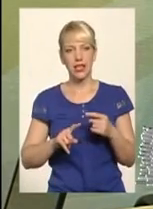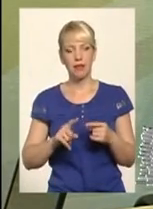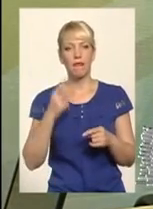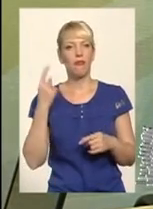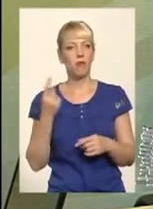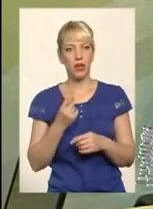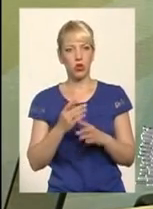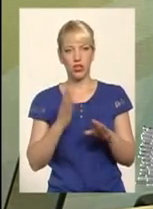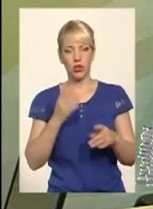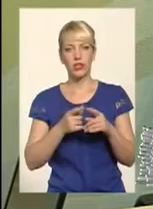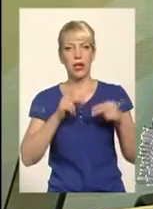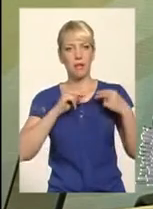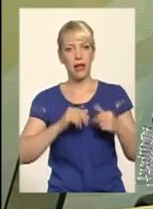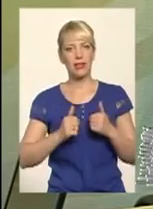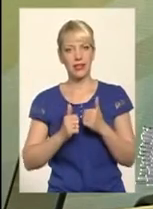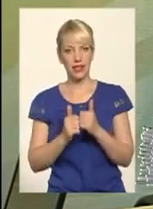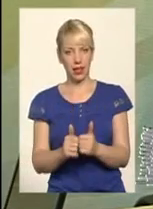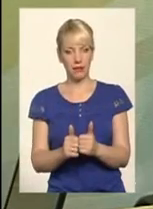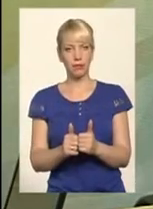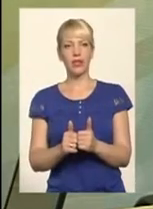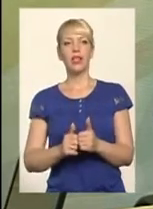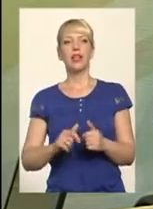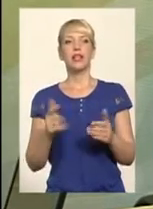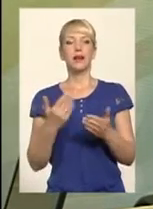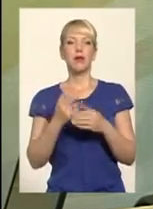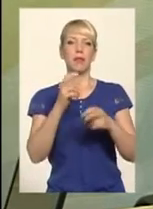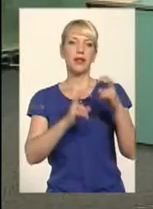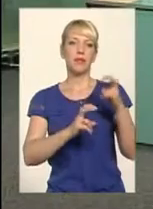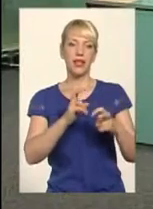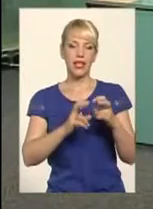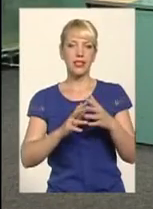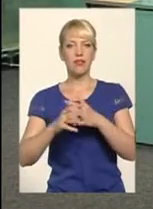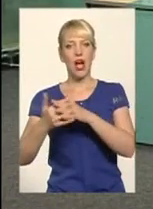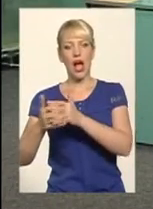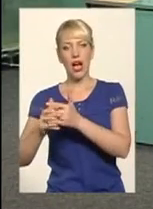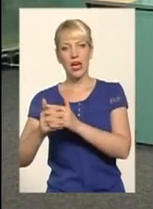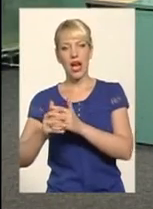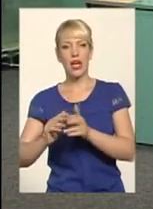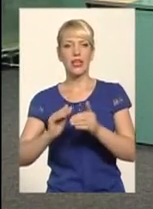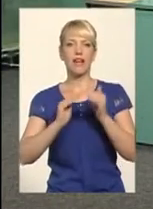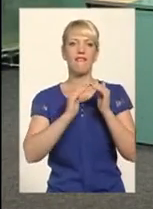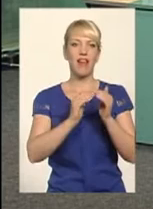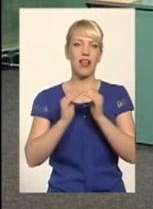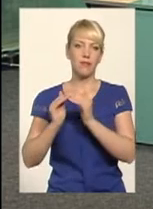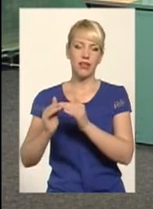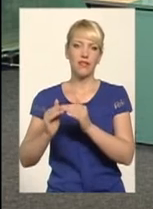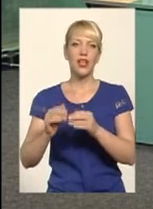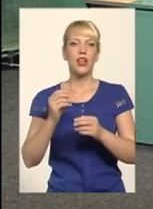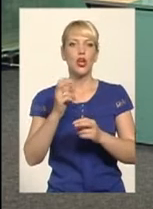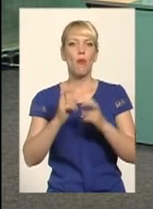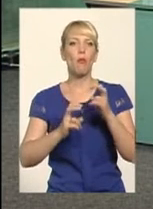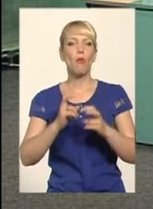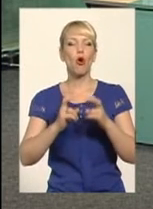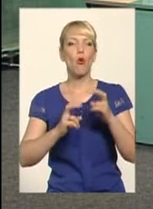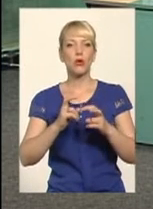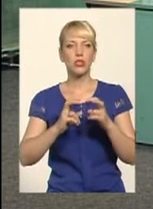це партнери. Партнери, навіть підприємства, партнери аграріїв, партнери фермерів, партнери промисловців, які